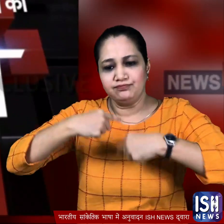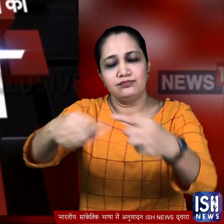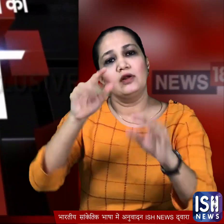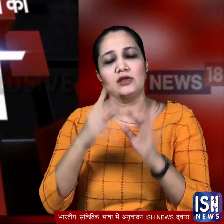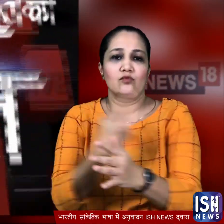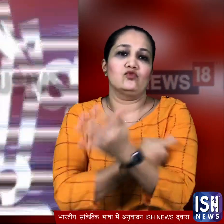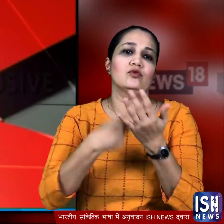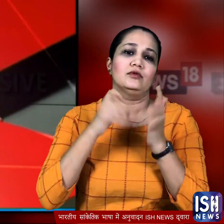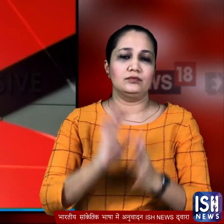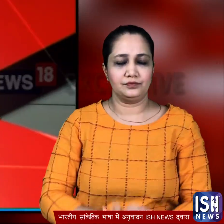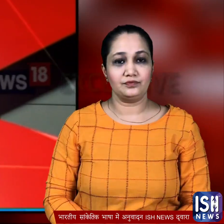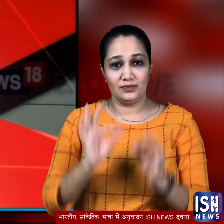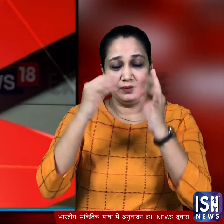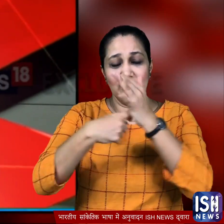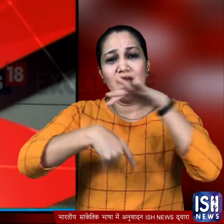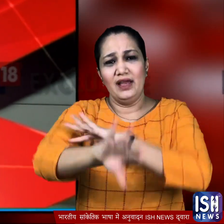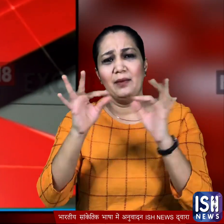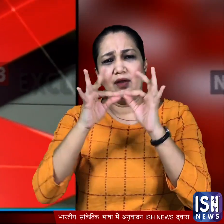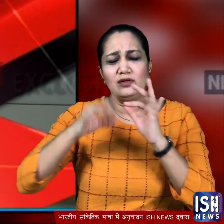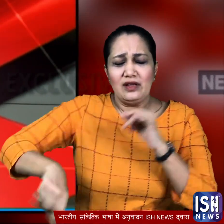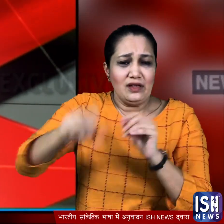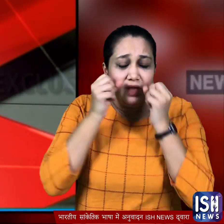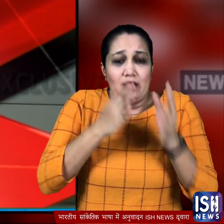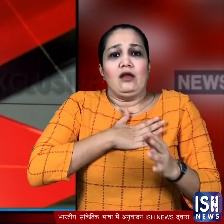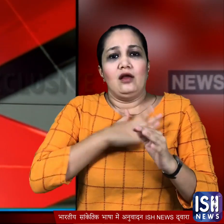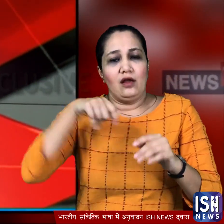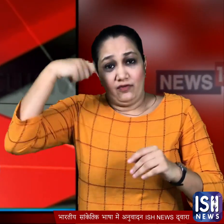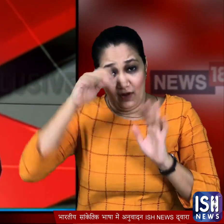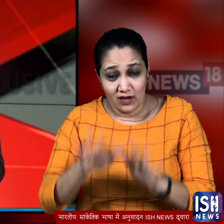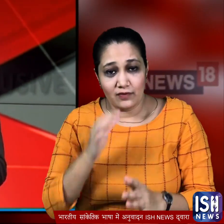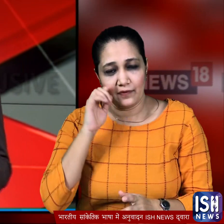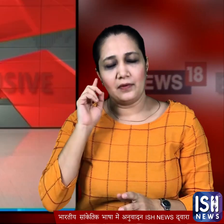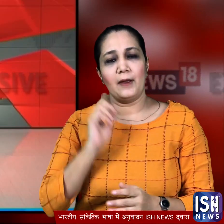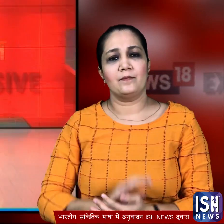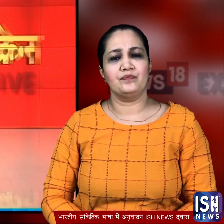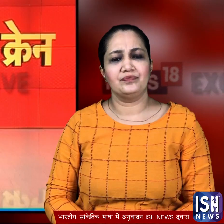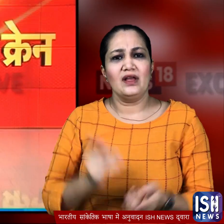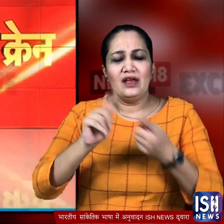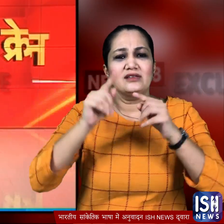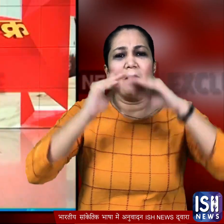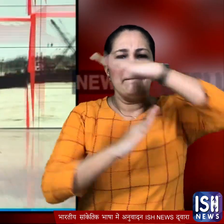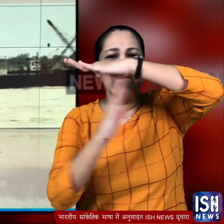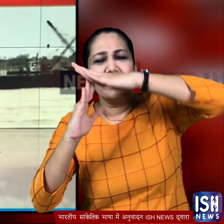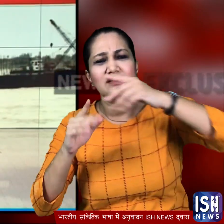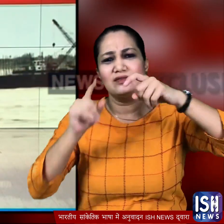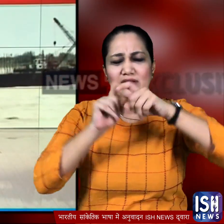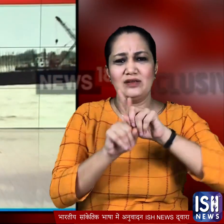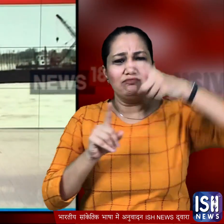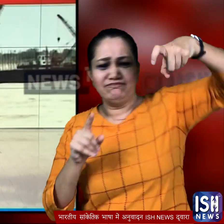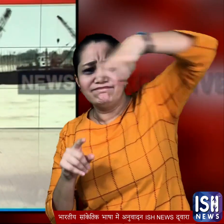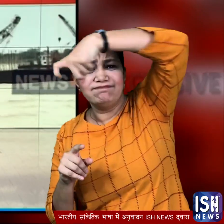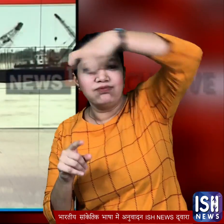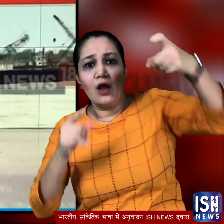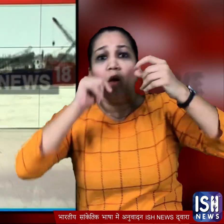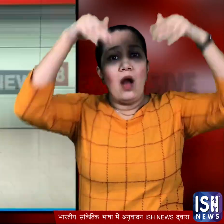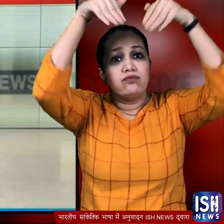लगा। बिहार के बेगूसराय से एक दिल दहला देने वाला वीडियो सामने आया। वहां पुल बनाने के काम में लगी एक भारी भरकम क्रेन पानी में